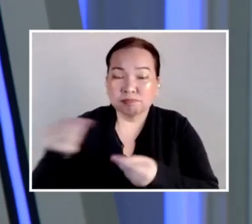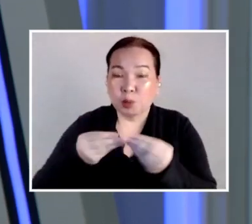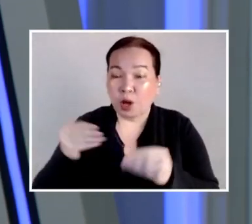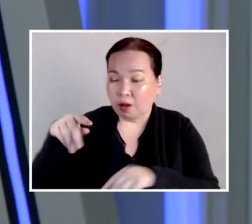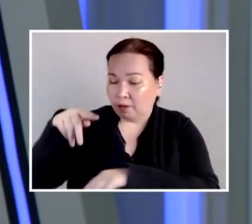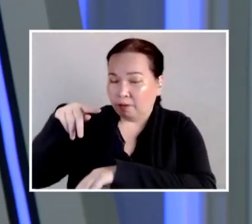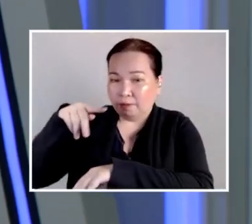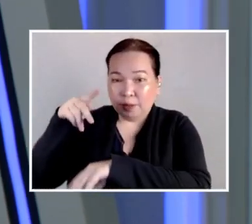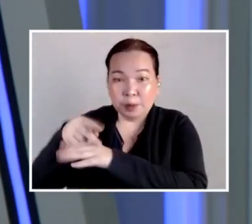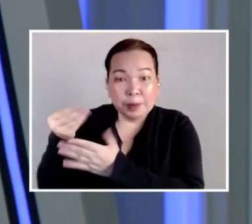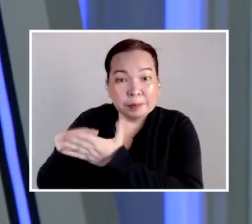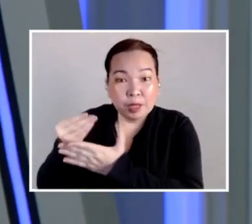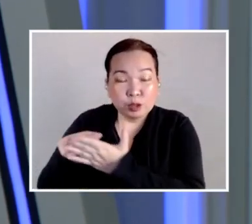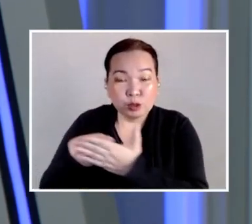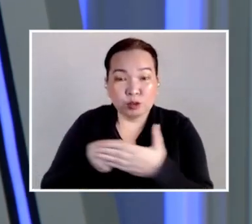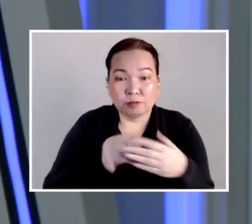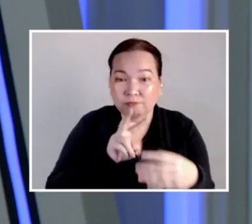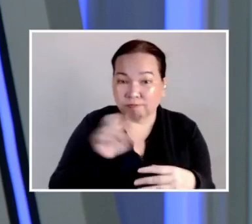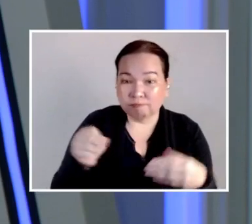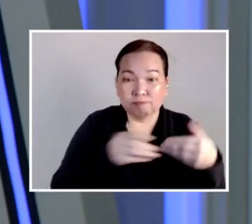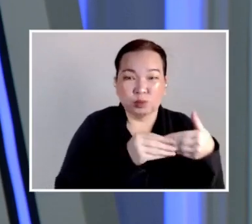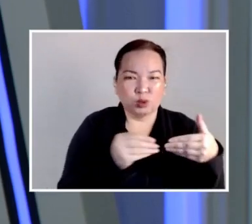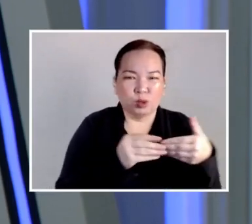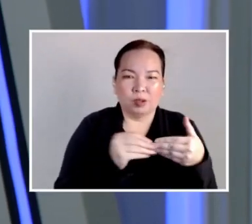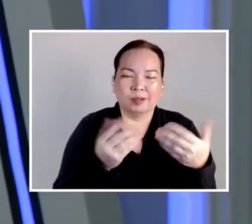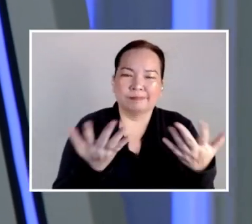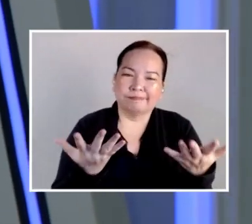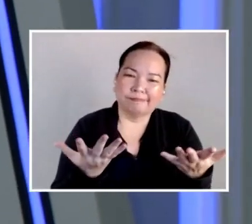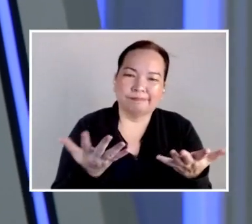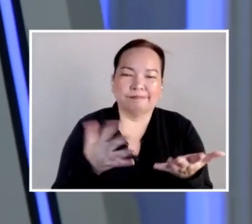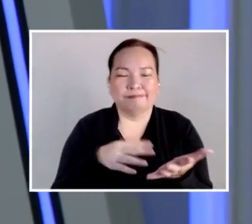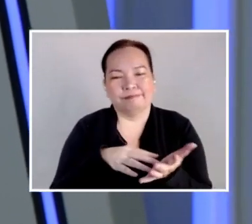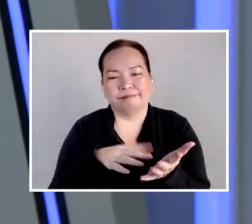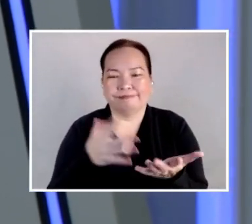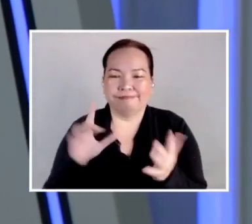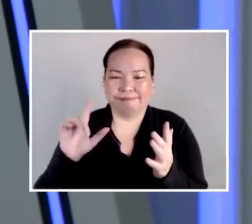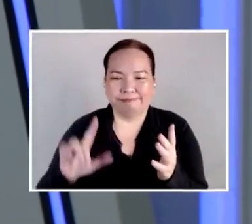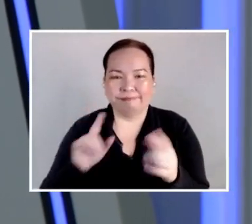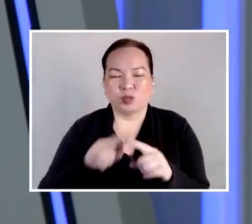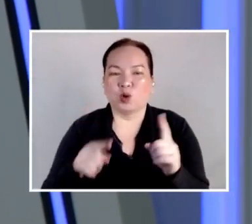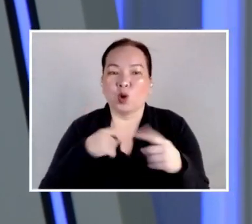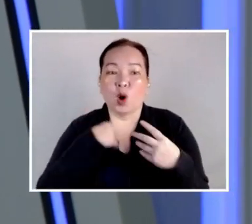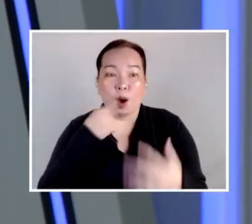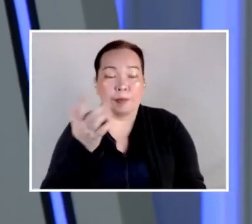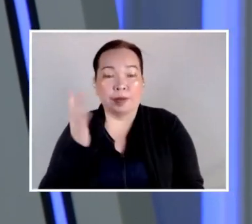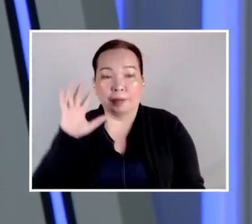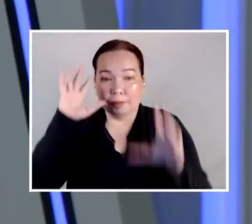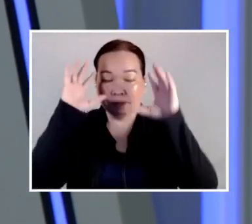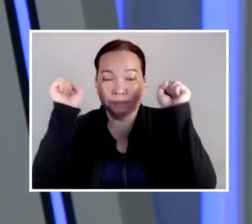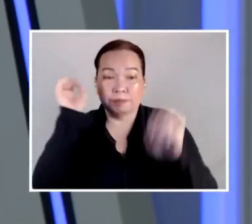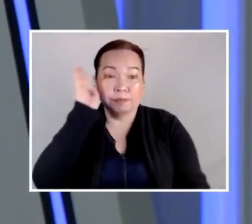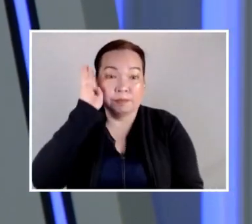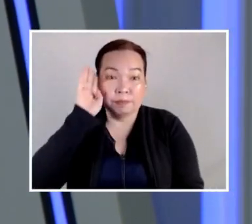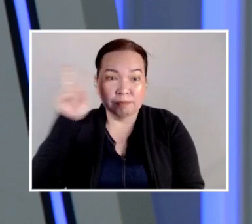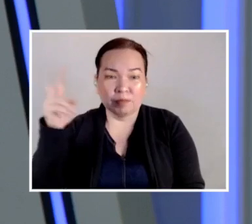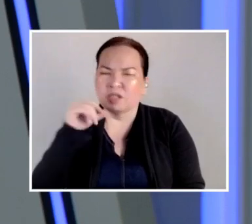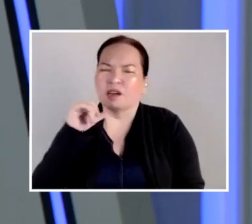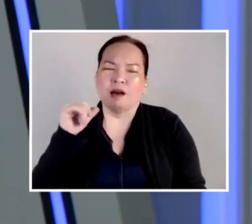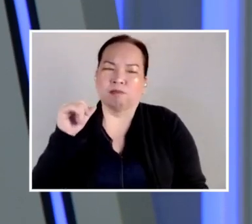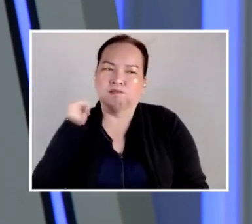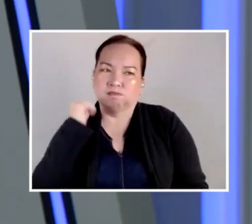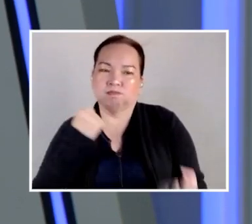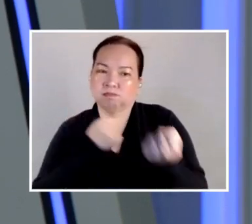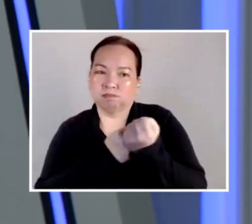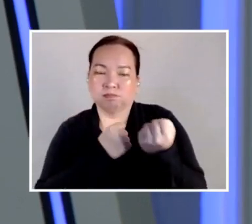dolyar. Nanindigan din po si President-elect Bongbong Marcos na hindi siya pabor na alisin ang excise tax sa petrolyo